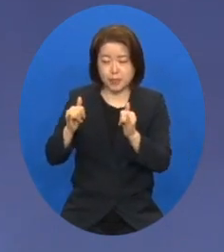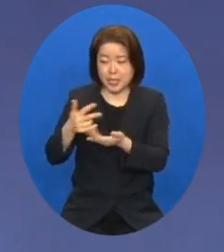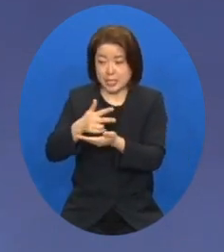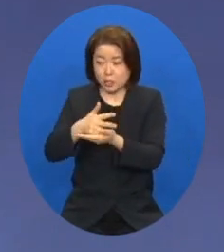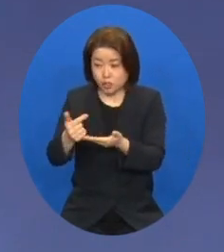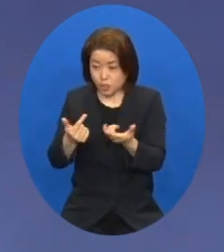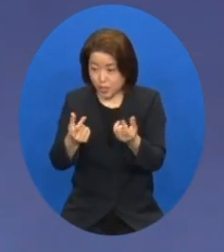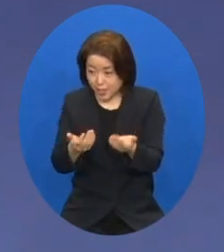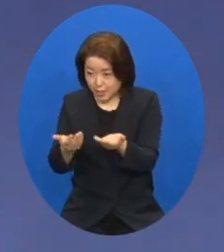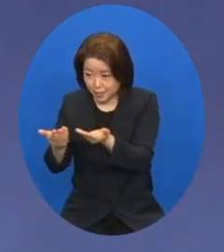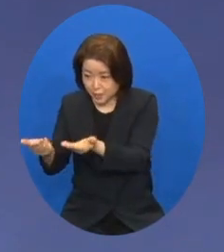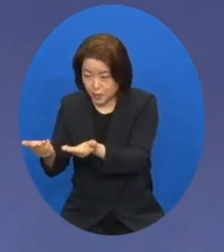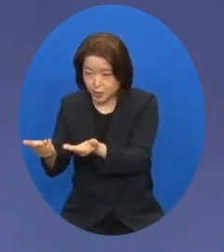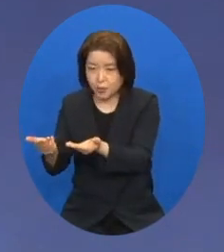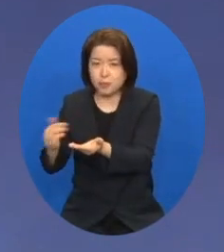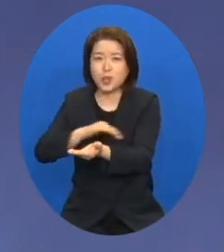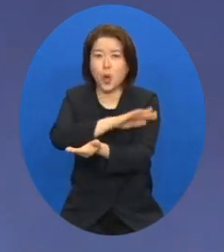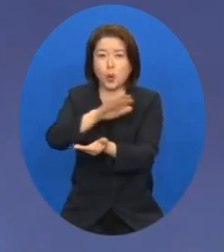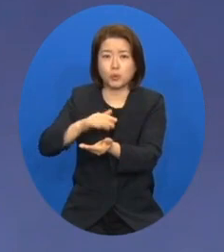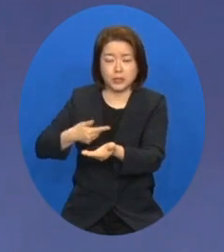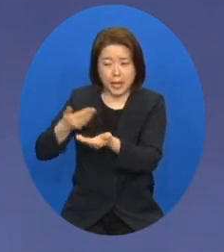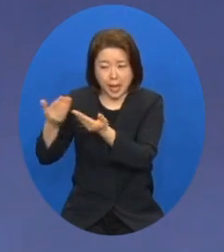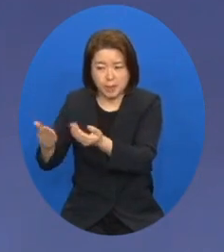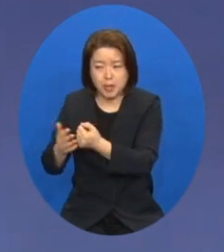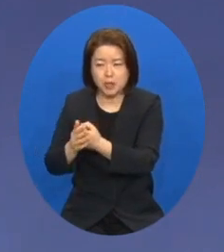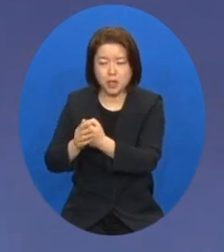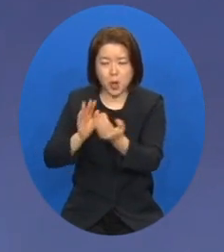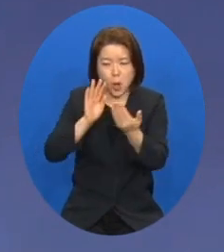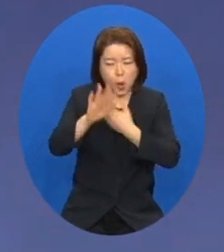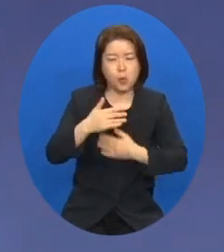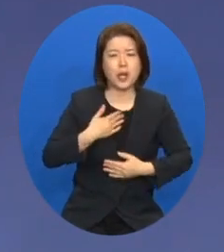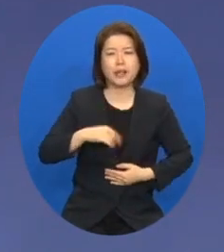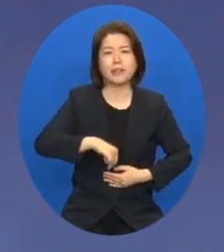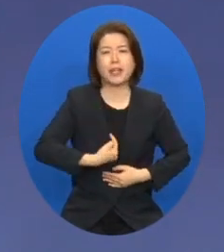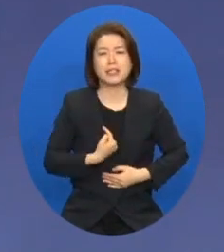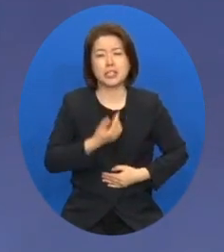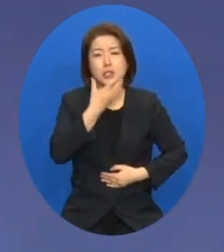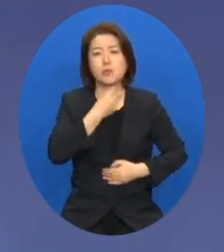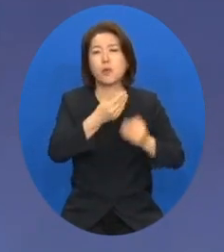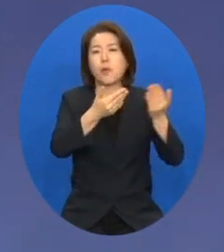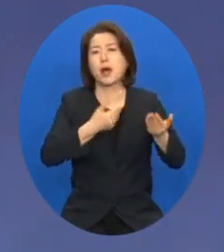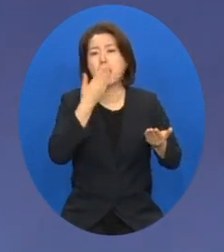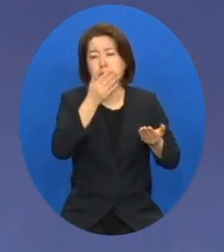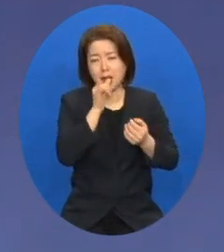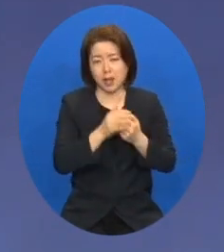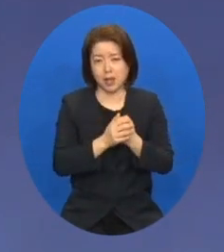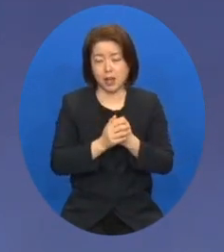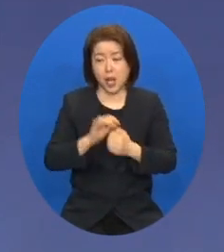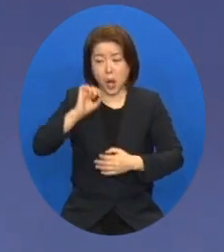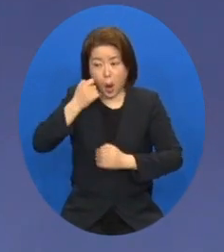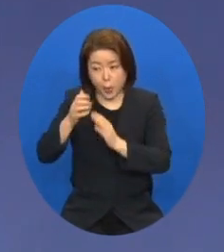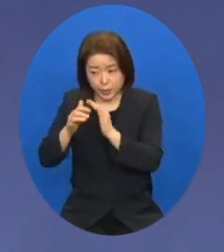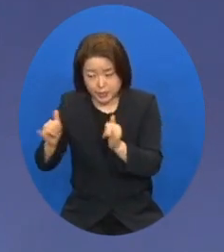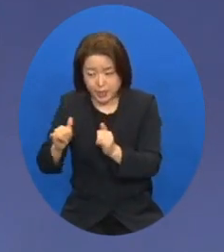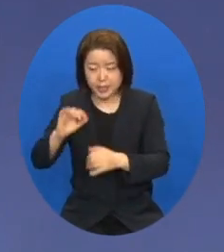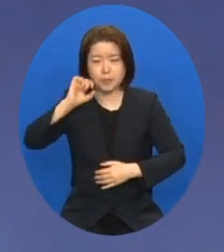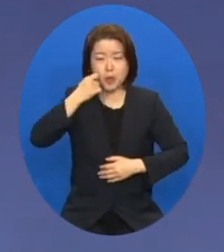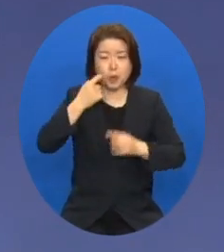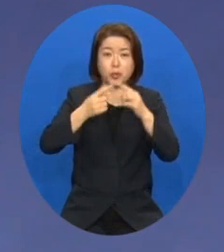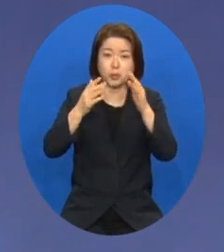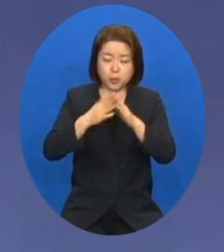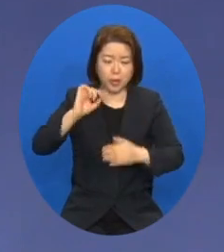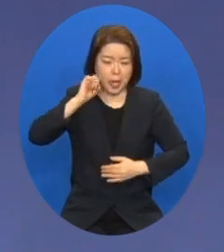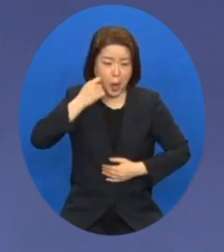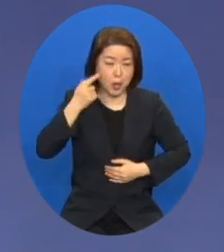일은 사실 우리 자신이 복을 받는 겁니다 어려운 사람 어려운 교회의 어려움 목회자